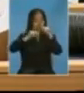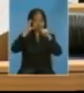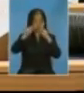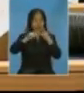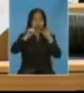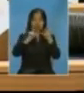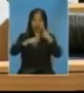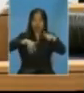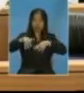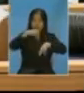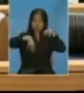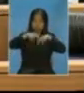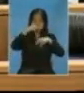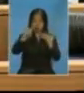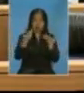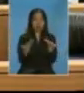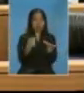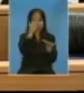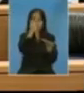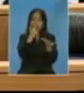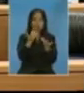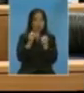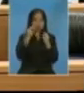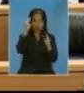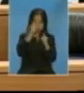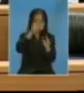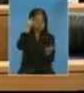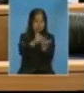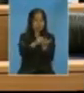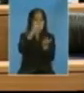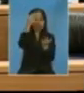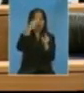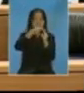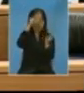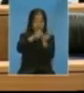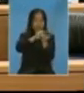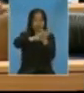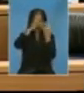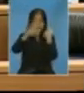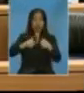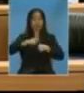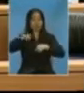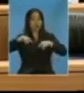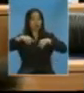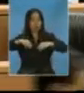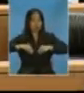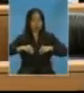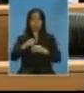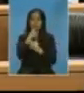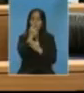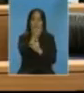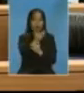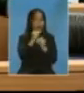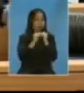นตรวจสอบได้กรุณาเขียนเข้าไปในกฎหมายอย่างที่ท่านพูดไม่ได้เรียกร้องเกินเลยไม่